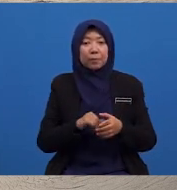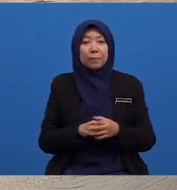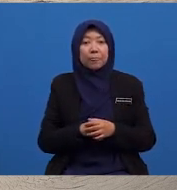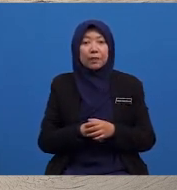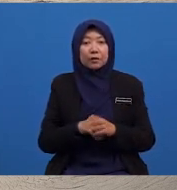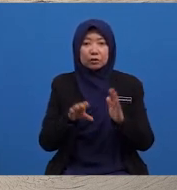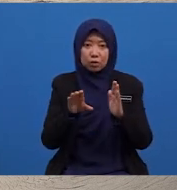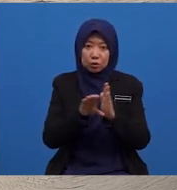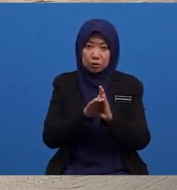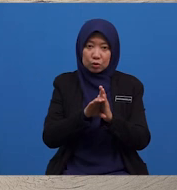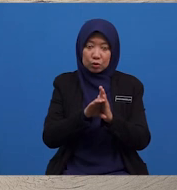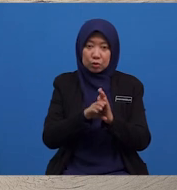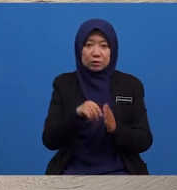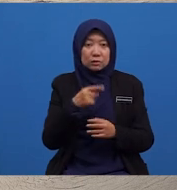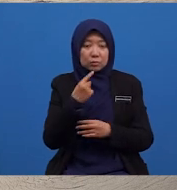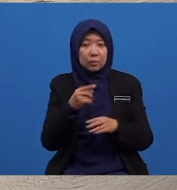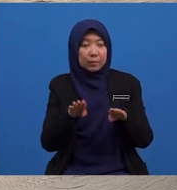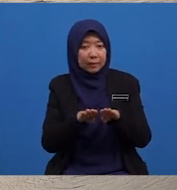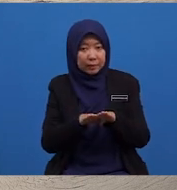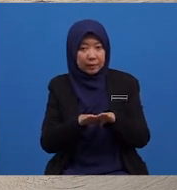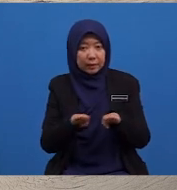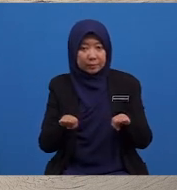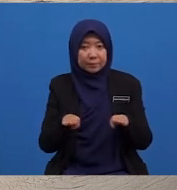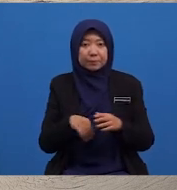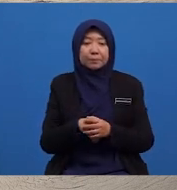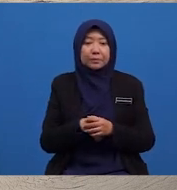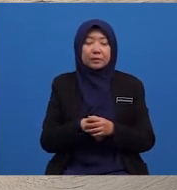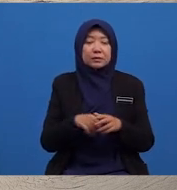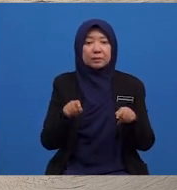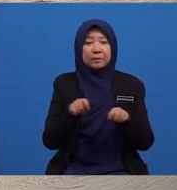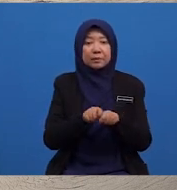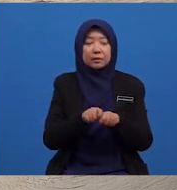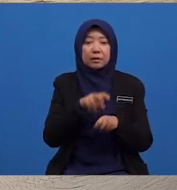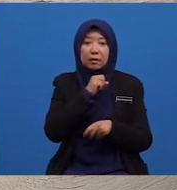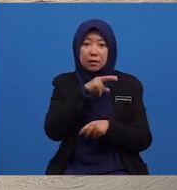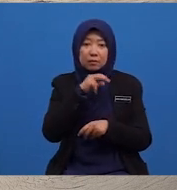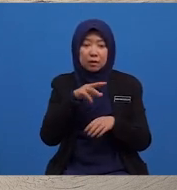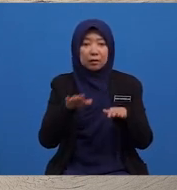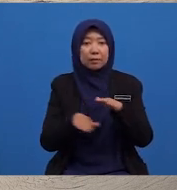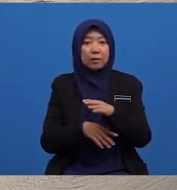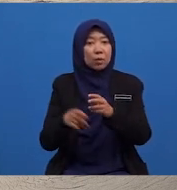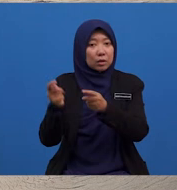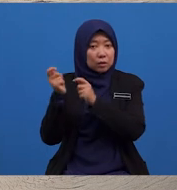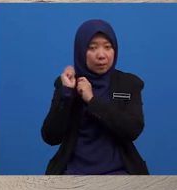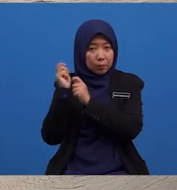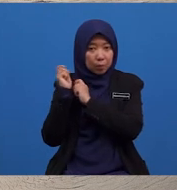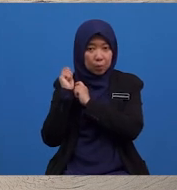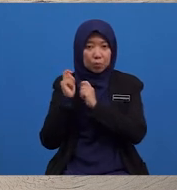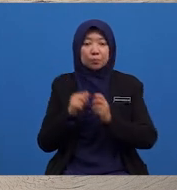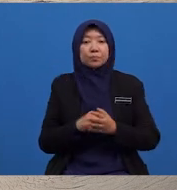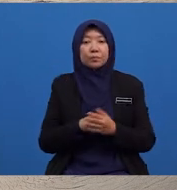Contoh perumpamaan yang disebut perbandingan, A, seperti katak di bawah tempurung. Maksud